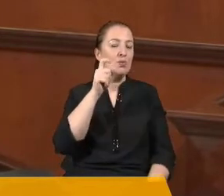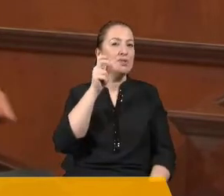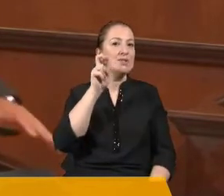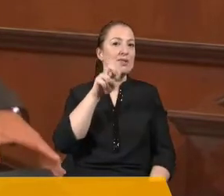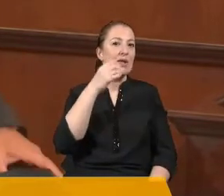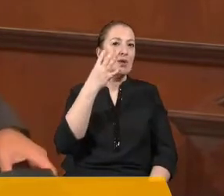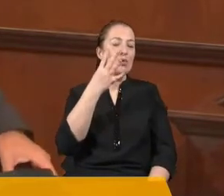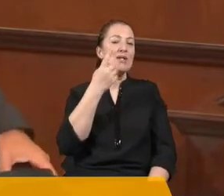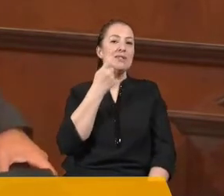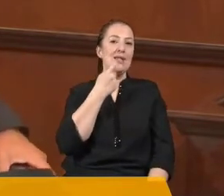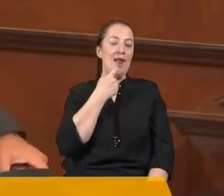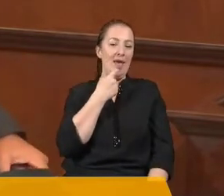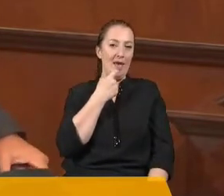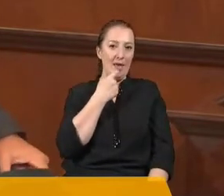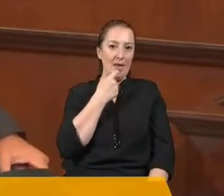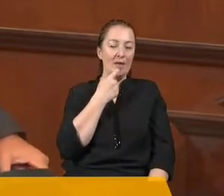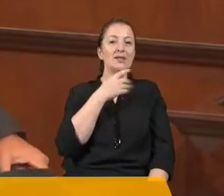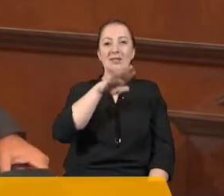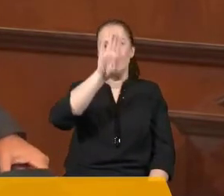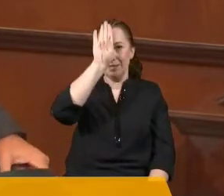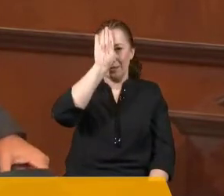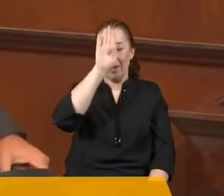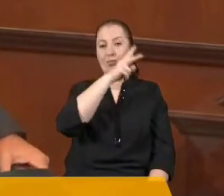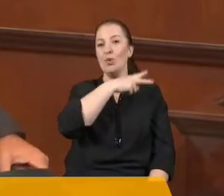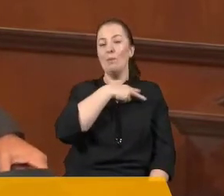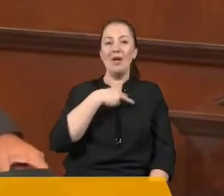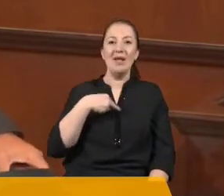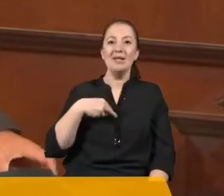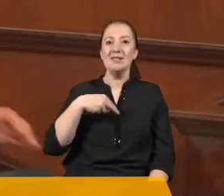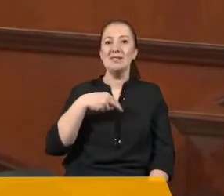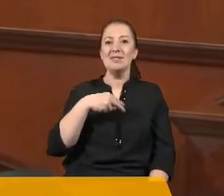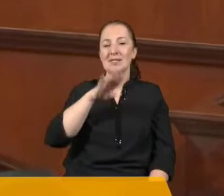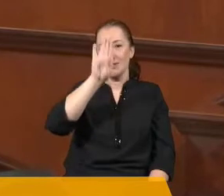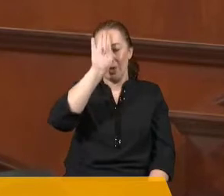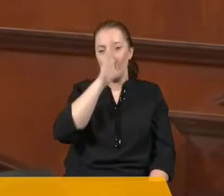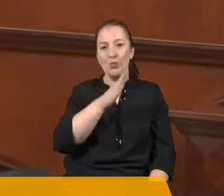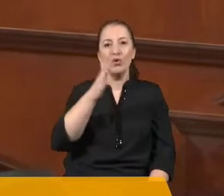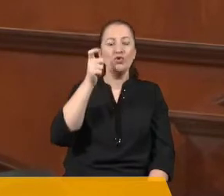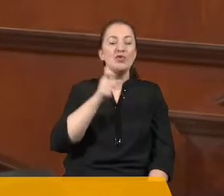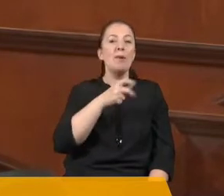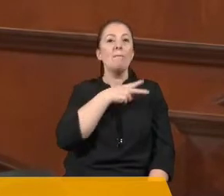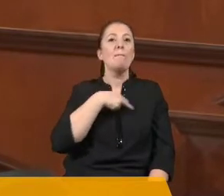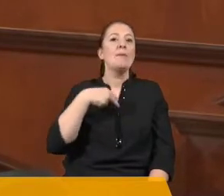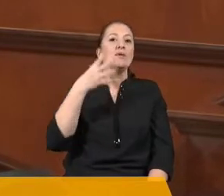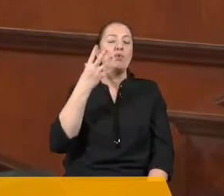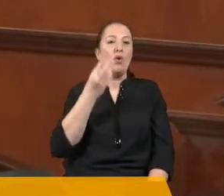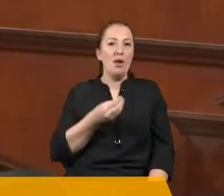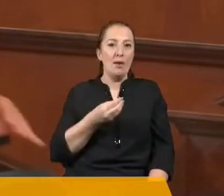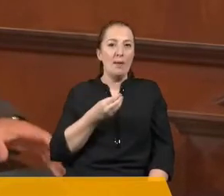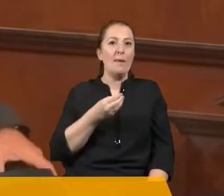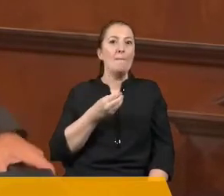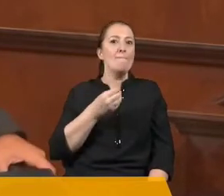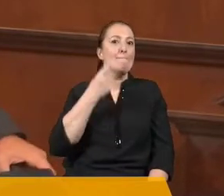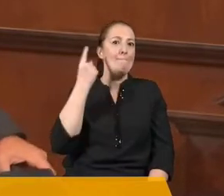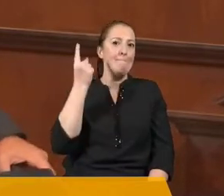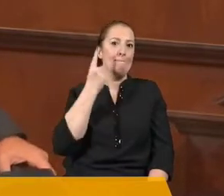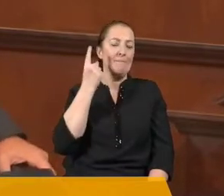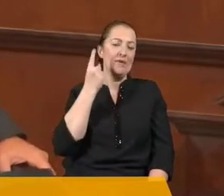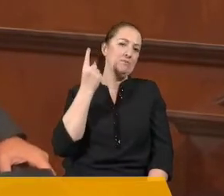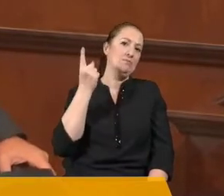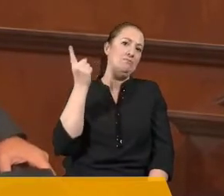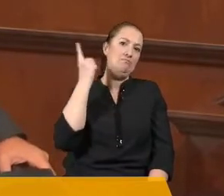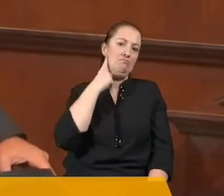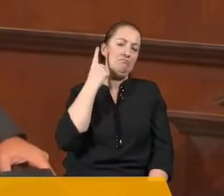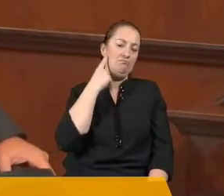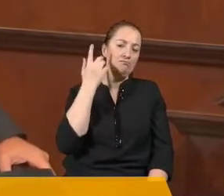1984 yılında İstanbul Belediyesi, İstanbul Büyükşehir Belediyesi olarak bir statü kazandı ve